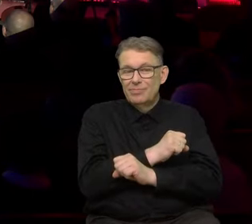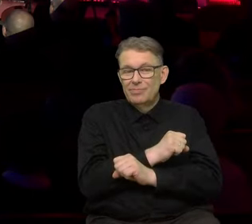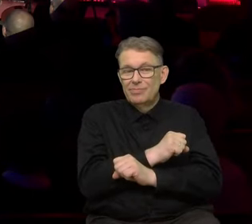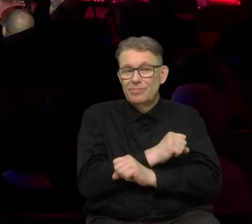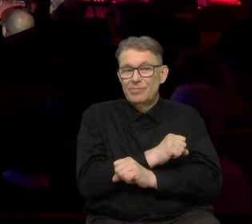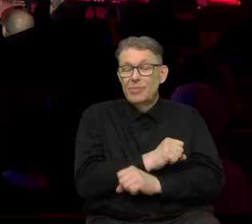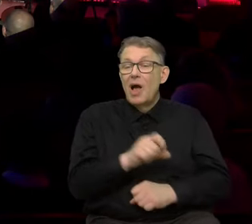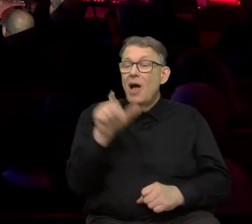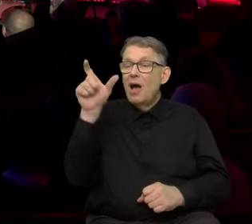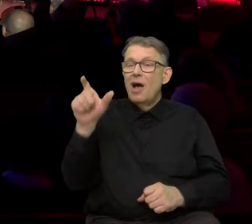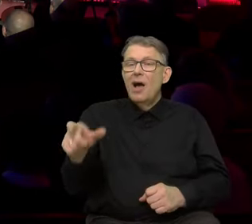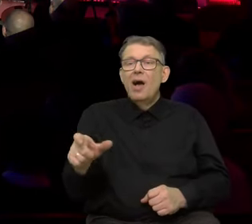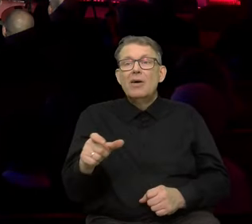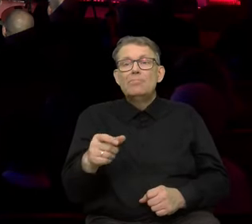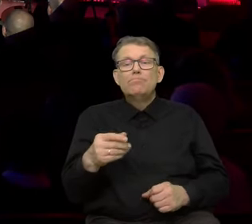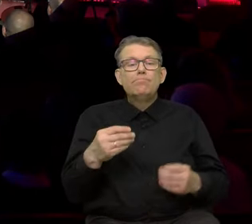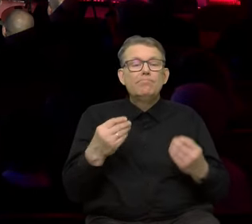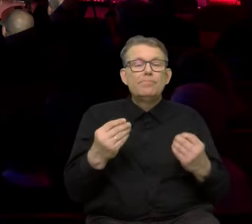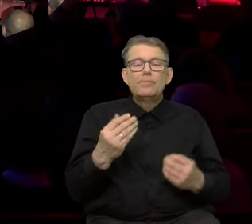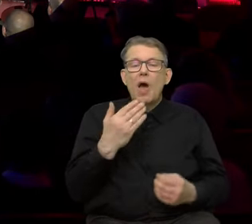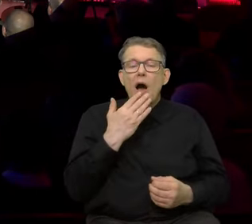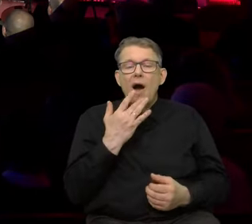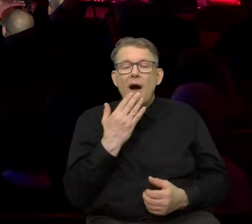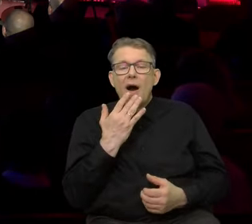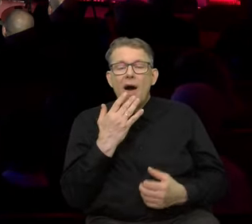Ta jego fascynacja